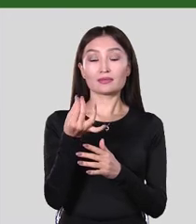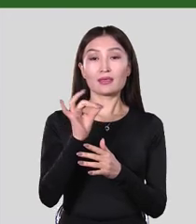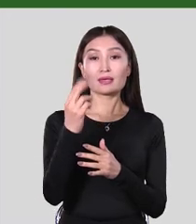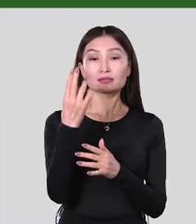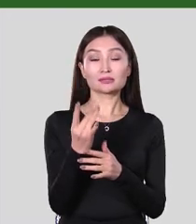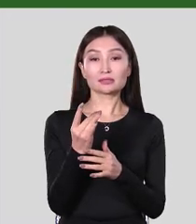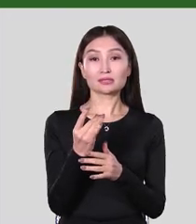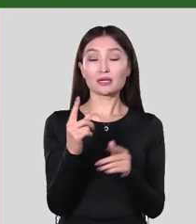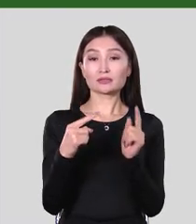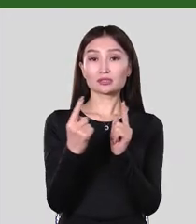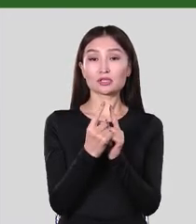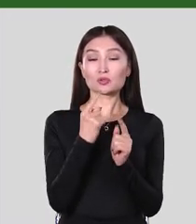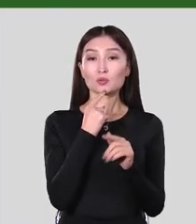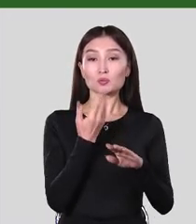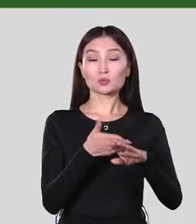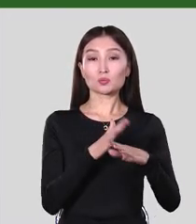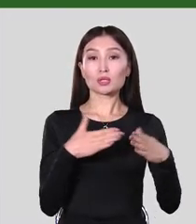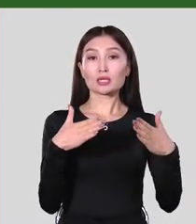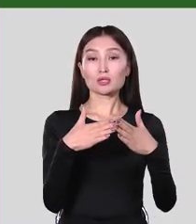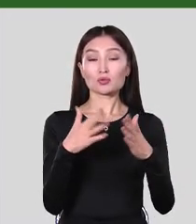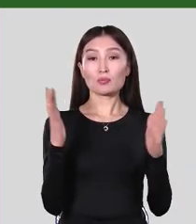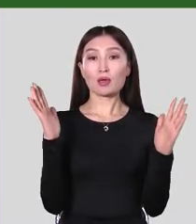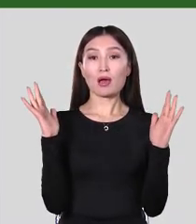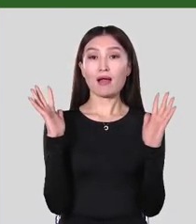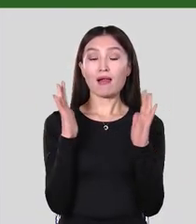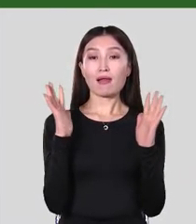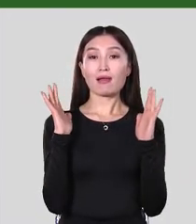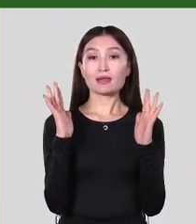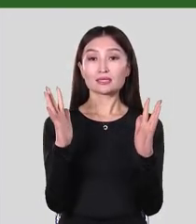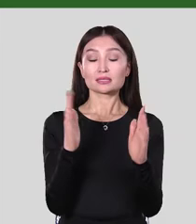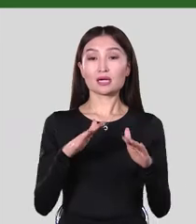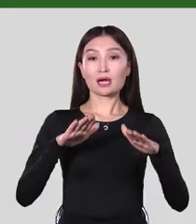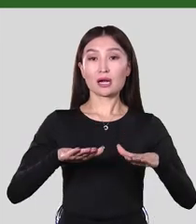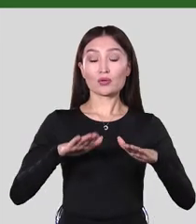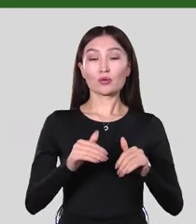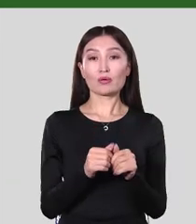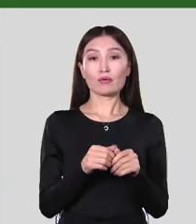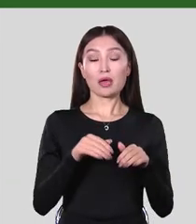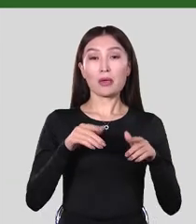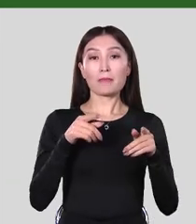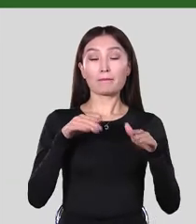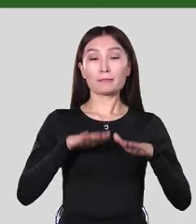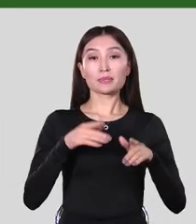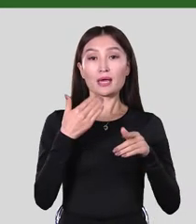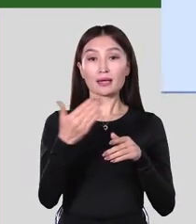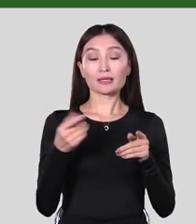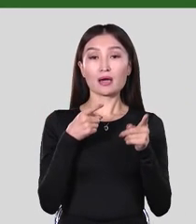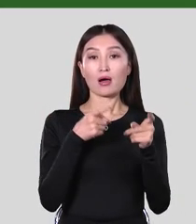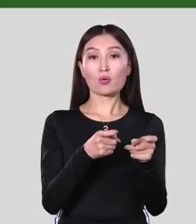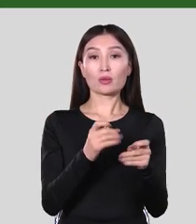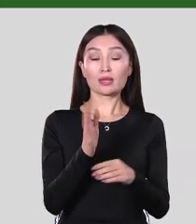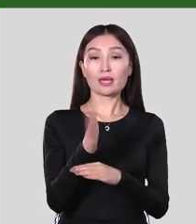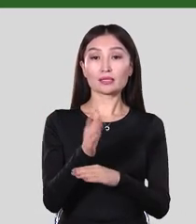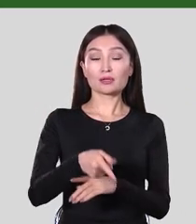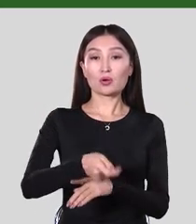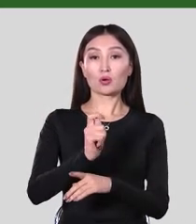изредка встречаются в труднодоступных лесных районах, местах их охоты и рыбной ловли. В Аргентине